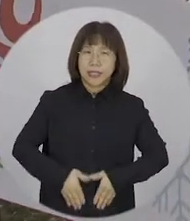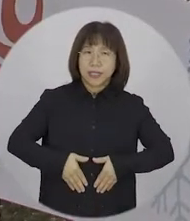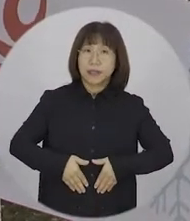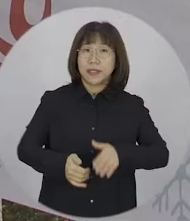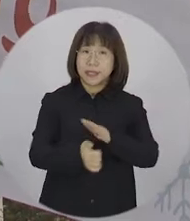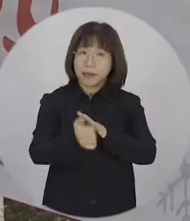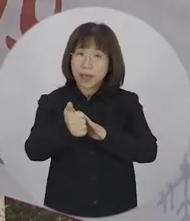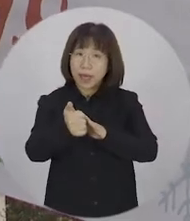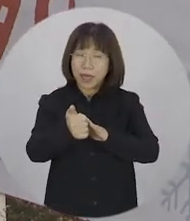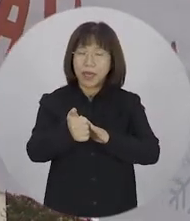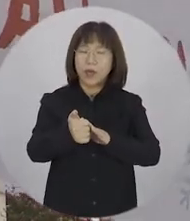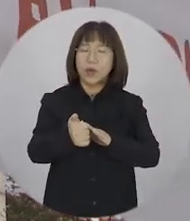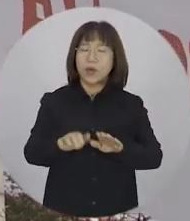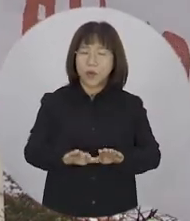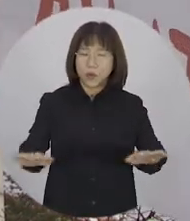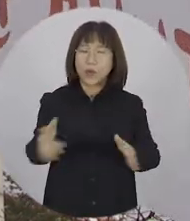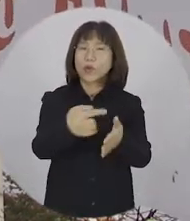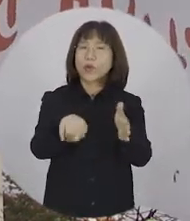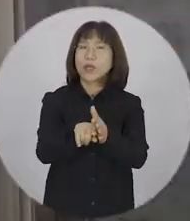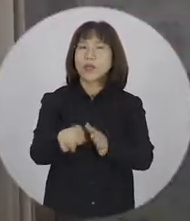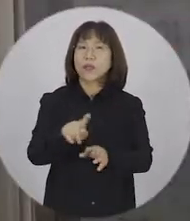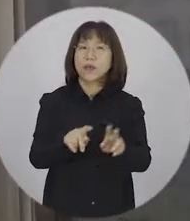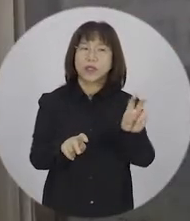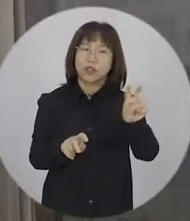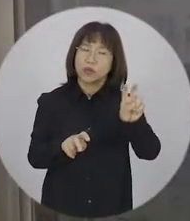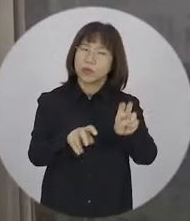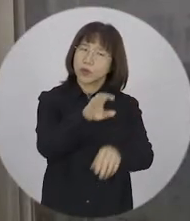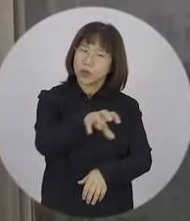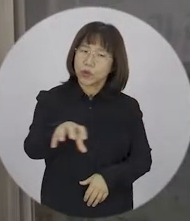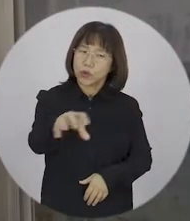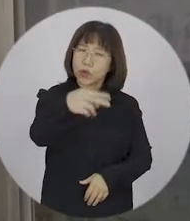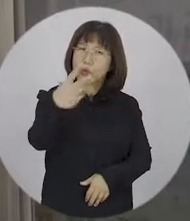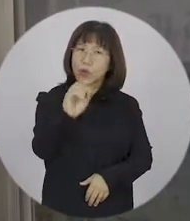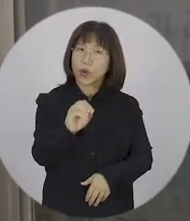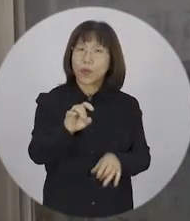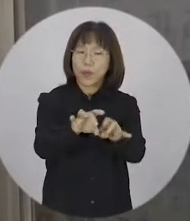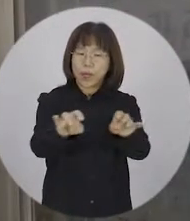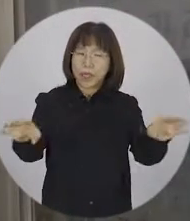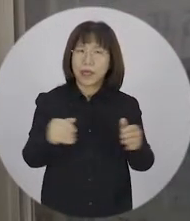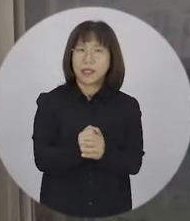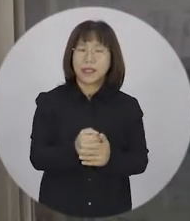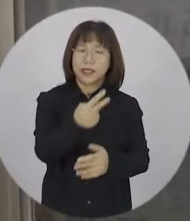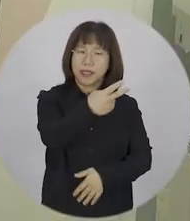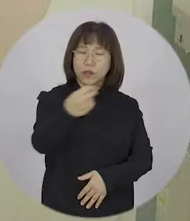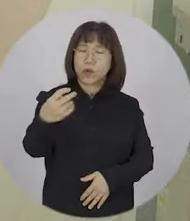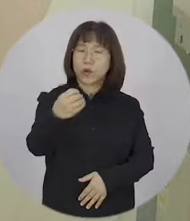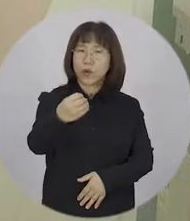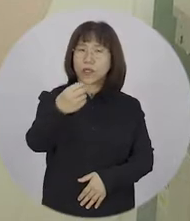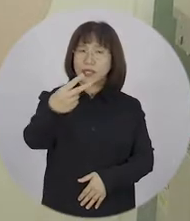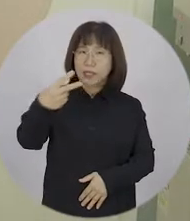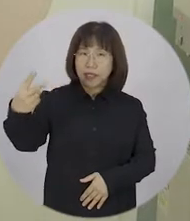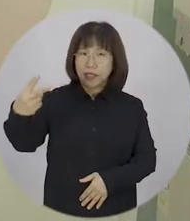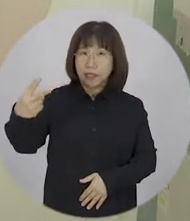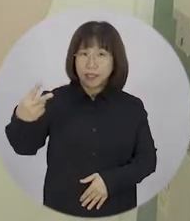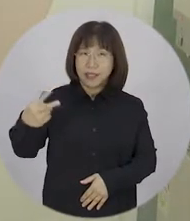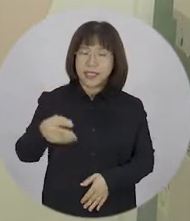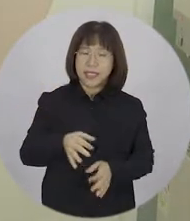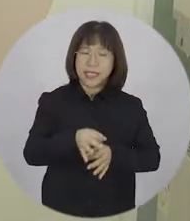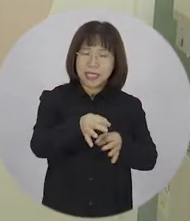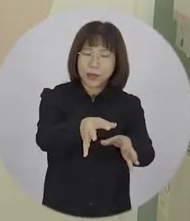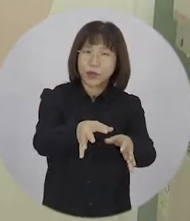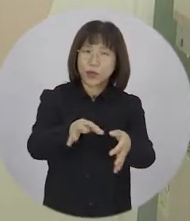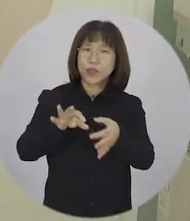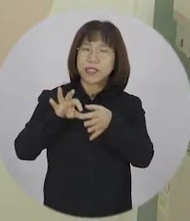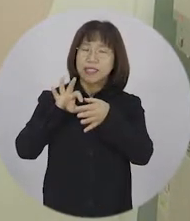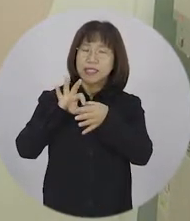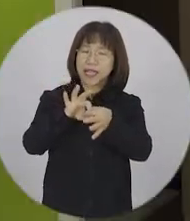사업의 모금을 위해 20개 동 주민센터에서 2022 기부 나눔 버킷 챌린지를 진행합니다.